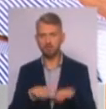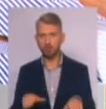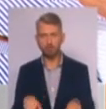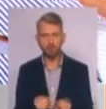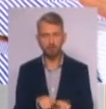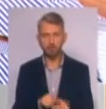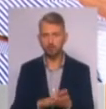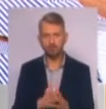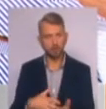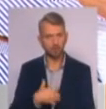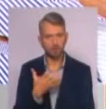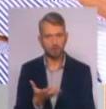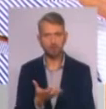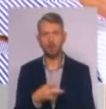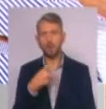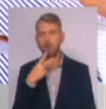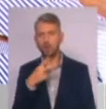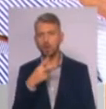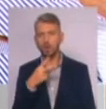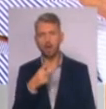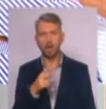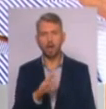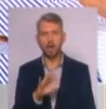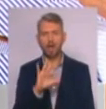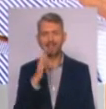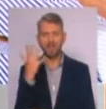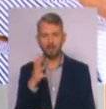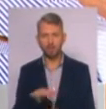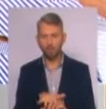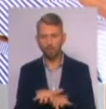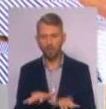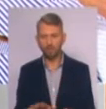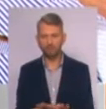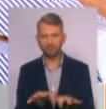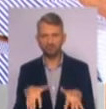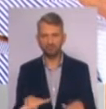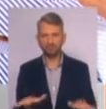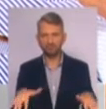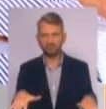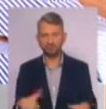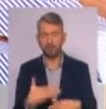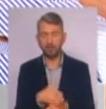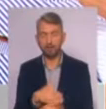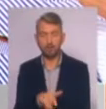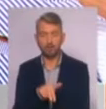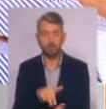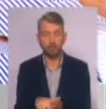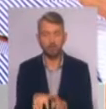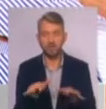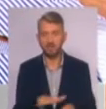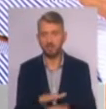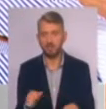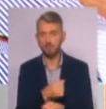стані убогому. Коріння дерев попіднімало асфальт, всі тріщини, що пройти не впасти неможливо. Діти